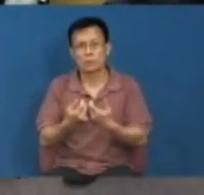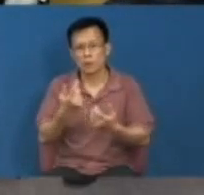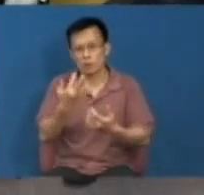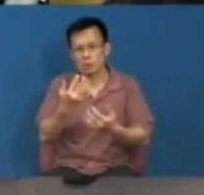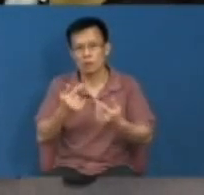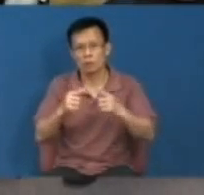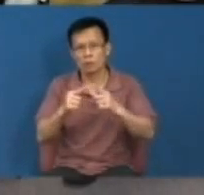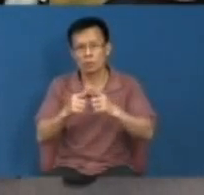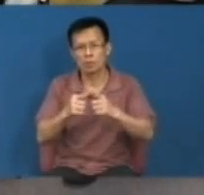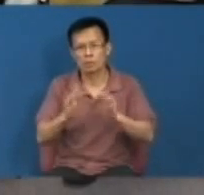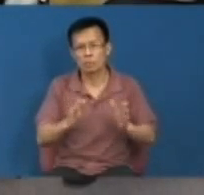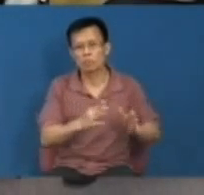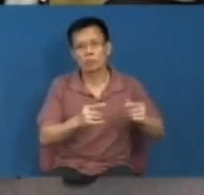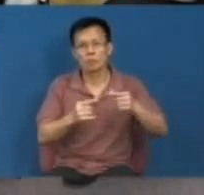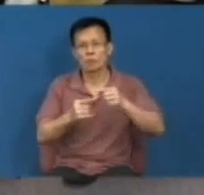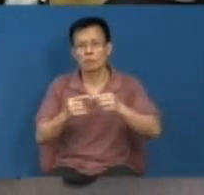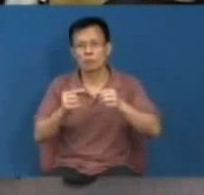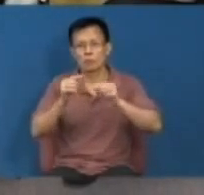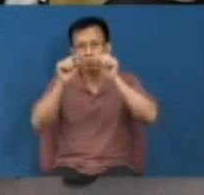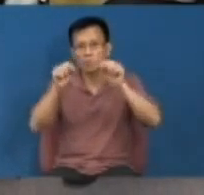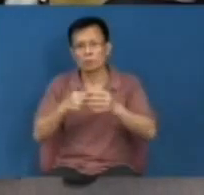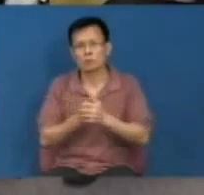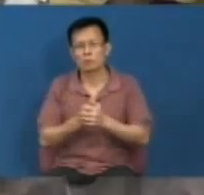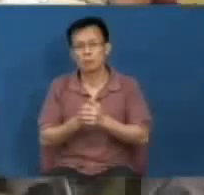處理呢啲問題咧？ 啊，佢電影收咗噶啦，我哋係